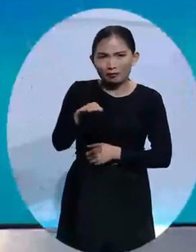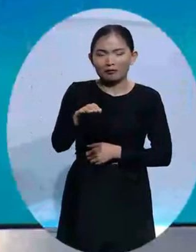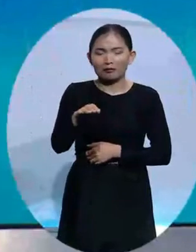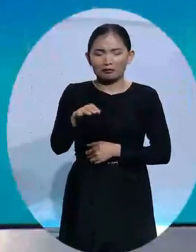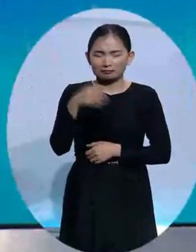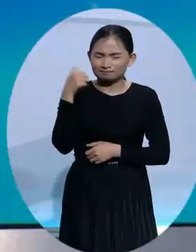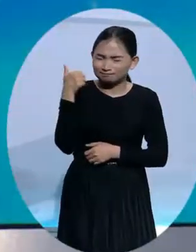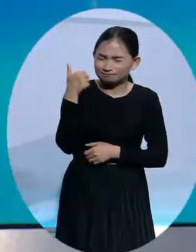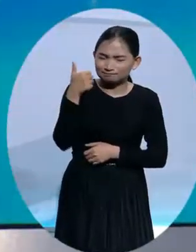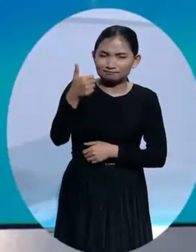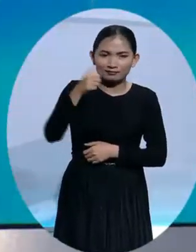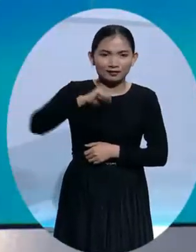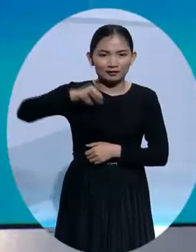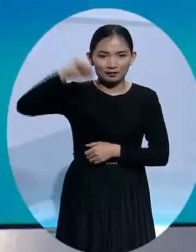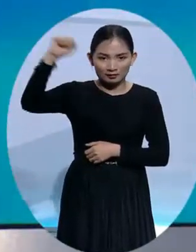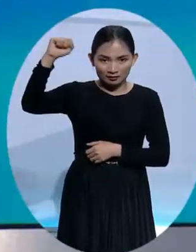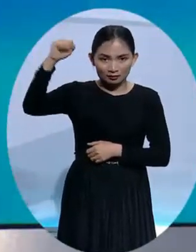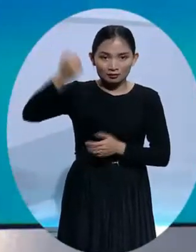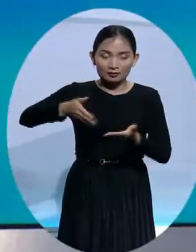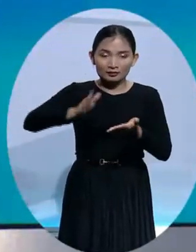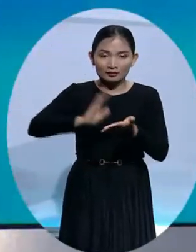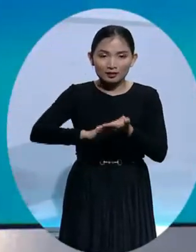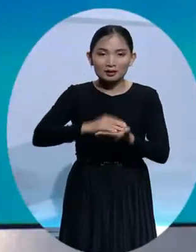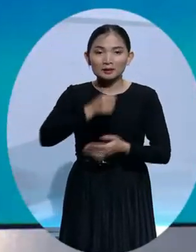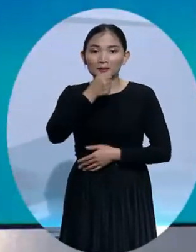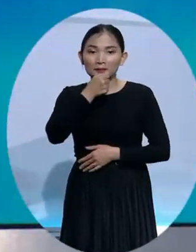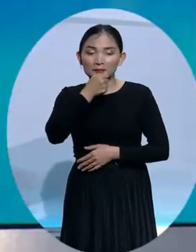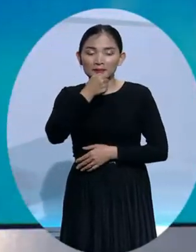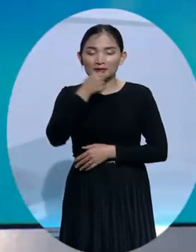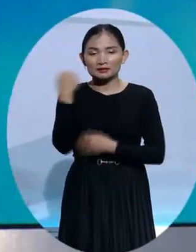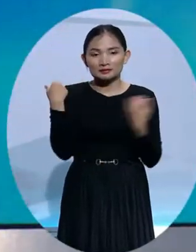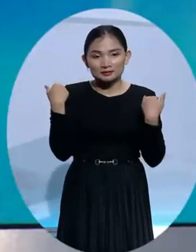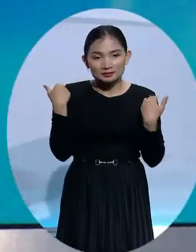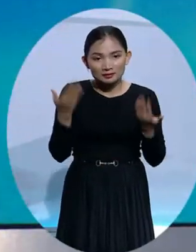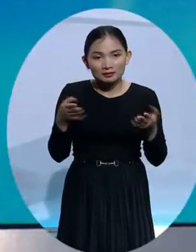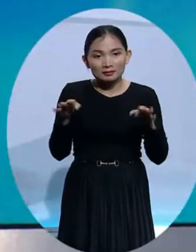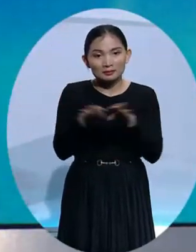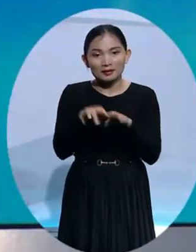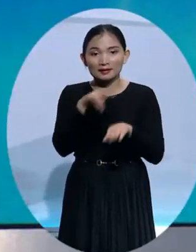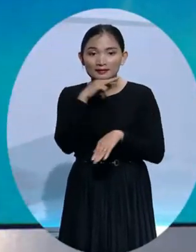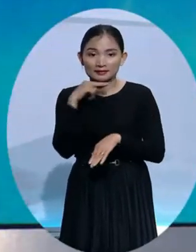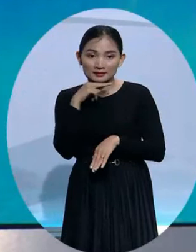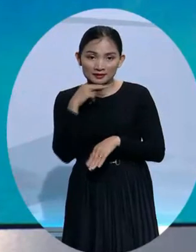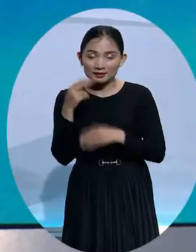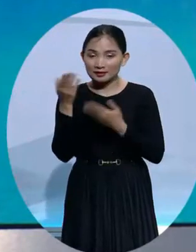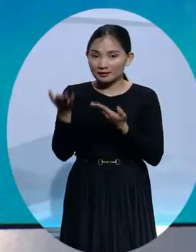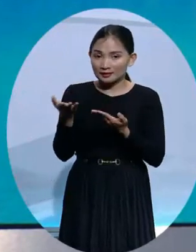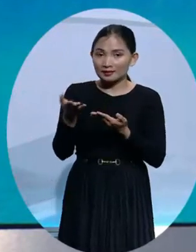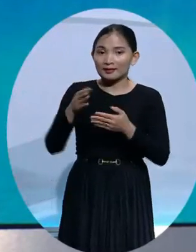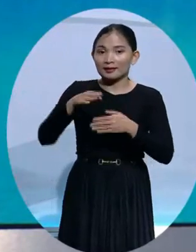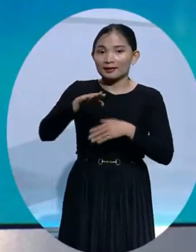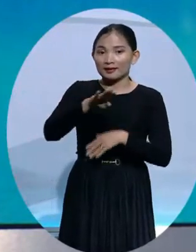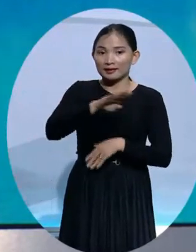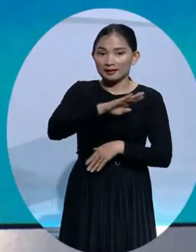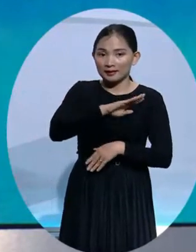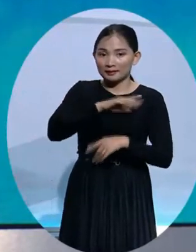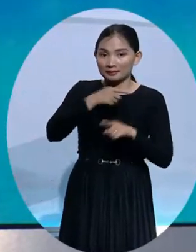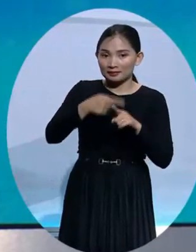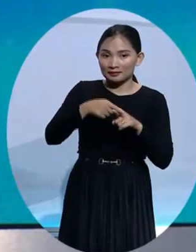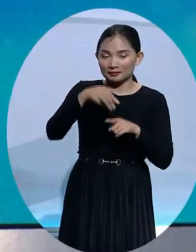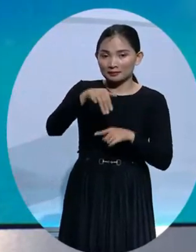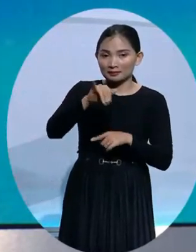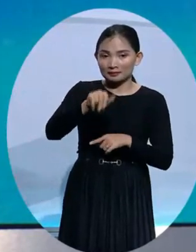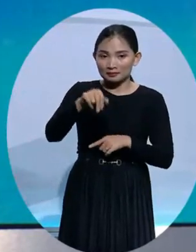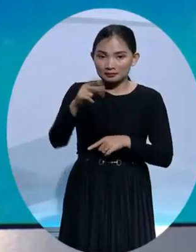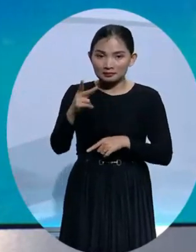tượng và phần trả lời ứng xử bằng tiếng Anh trôi chảy. Em Đặng Minh Anh, học sinh trường trung học cơ sở Marie Curie, Hà Nội, đã xuất sắc đạt giải quán